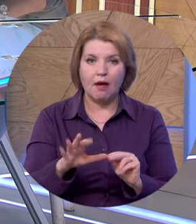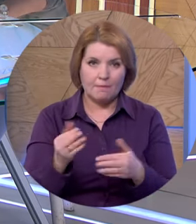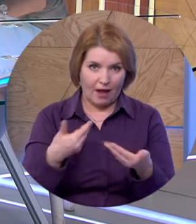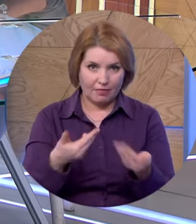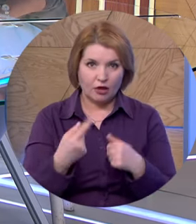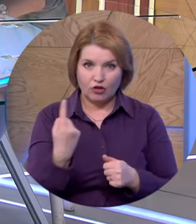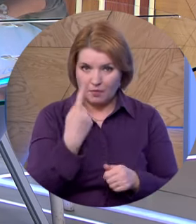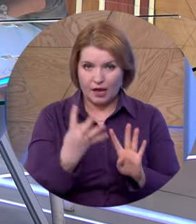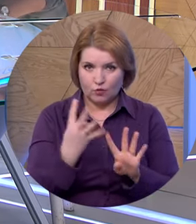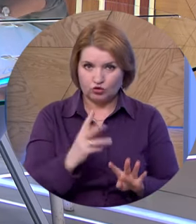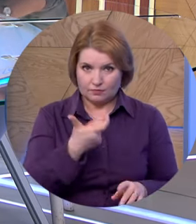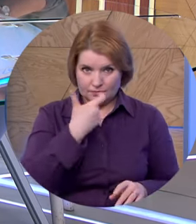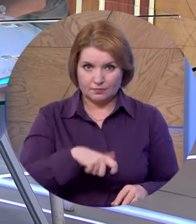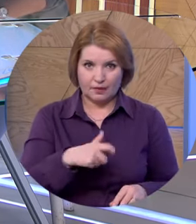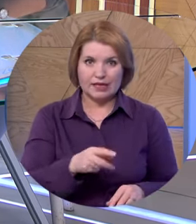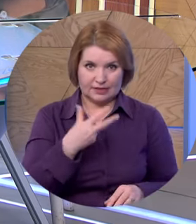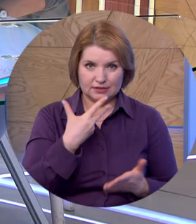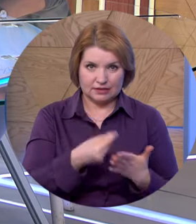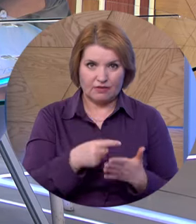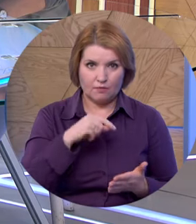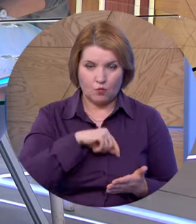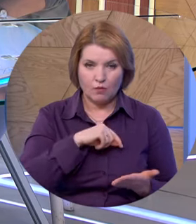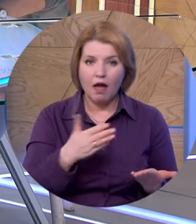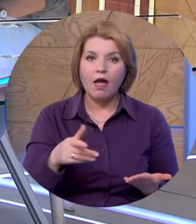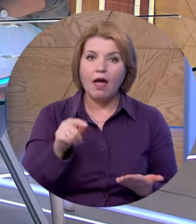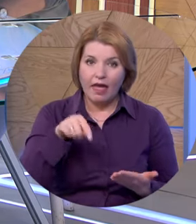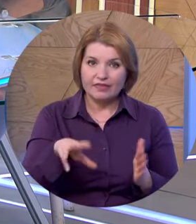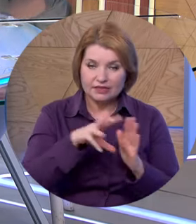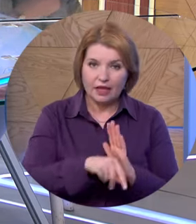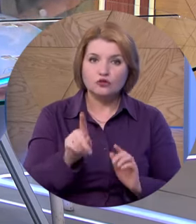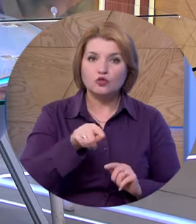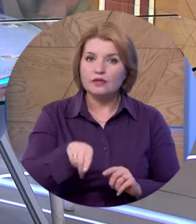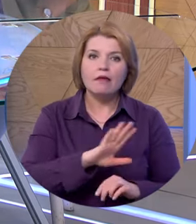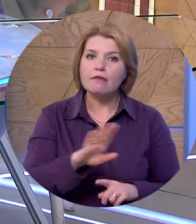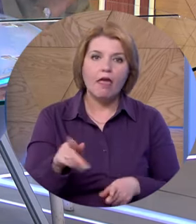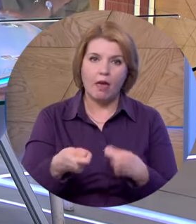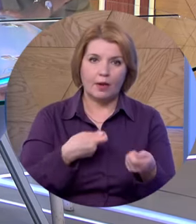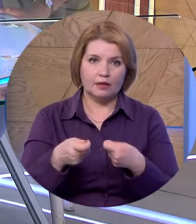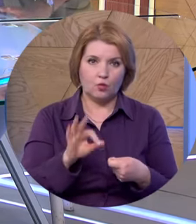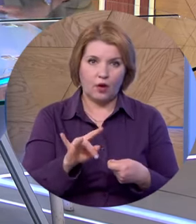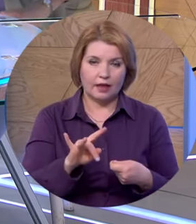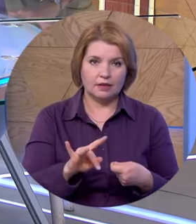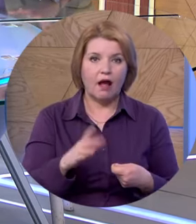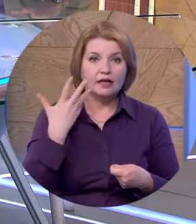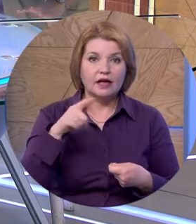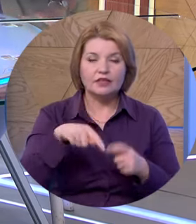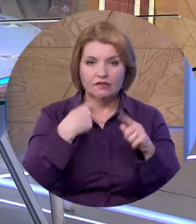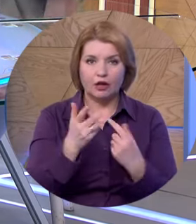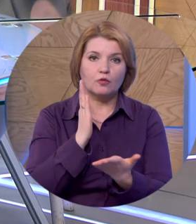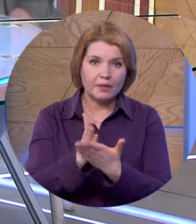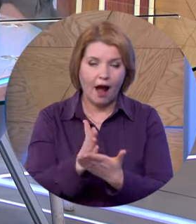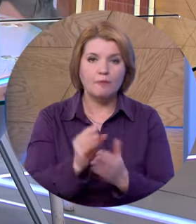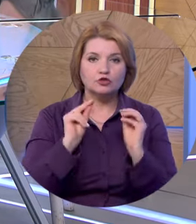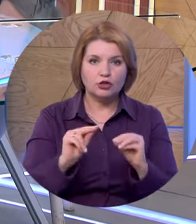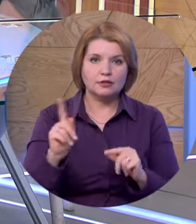очередь, к себе, к своим интенциям. Это, наверное, и есть залог того, что ты не манипулятор, когда ты говоришь прямо, честно то, что ты думаешь. Тут, наверное, да, нет скрытой